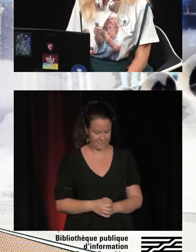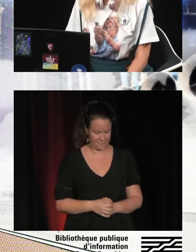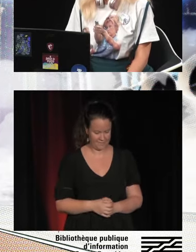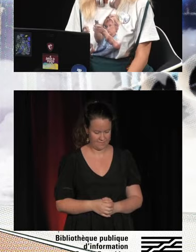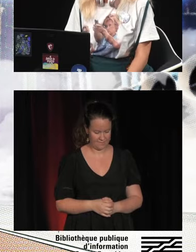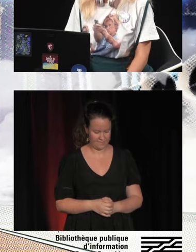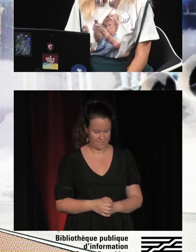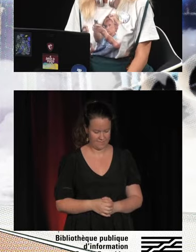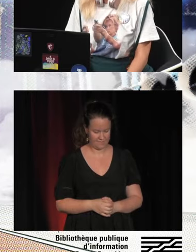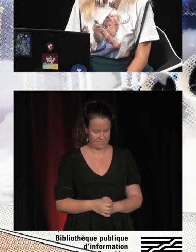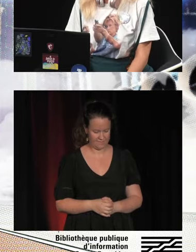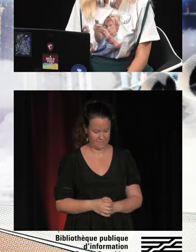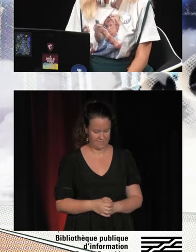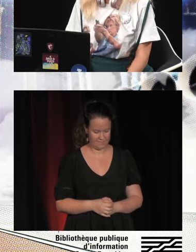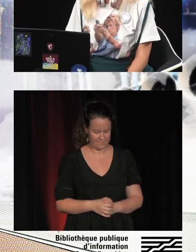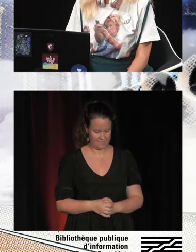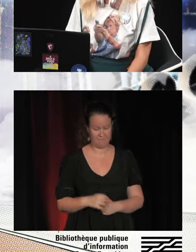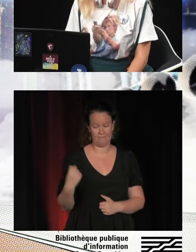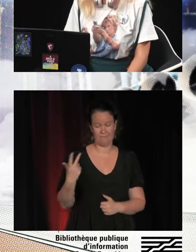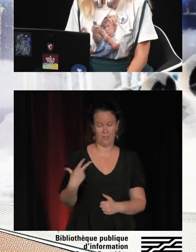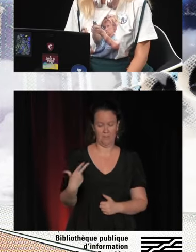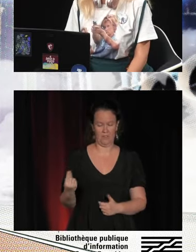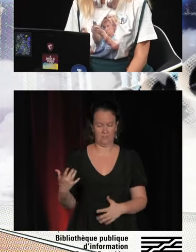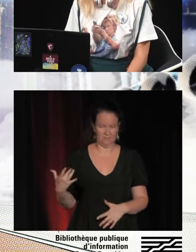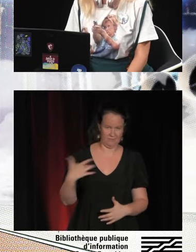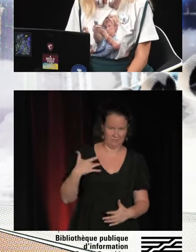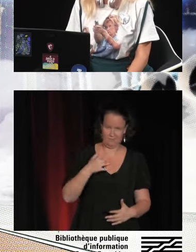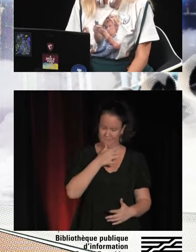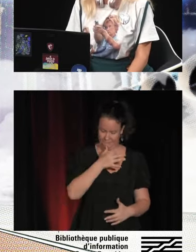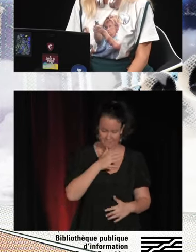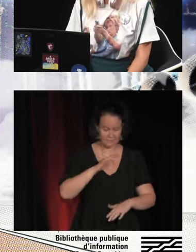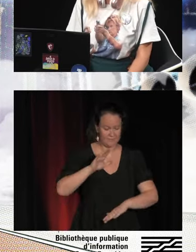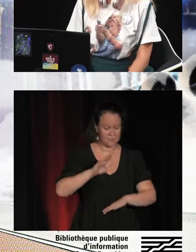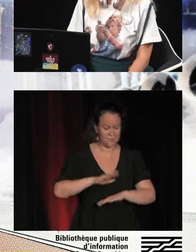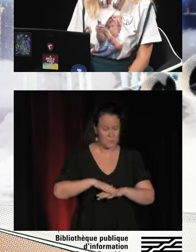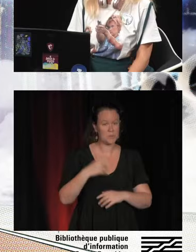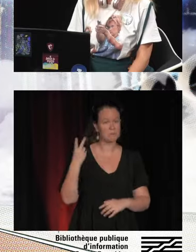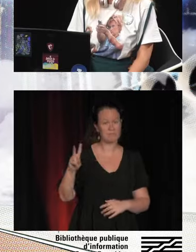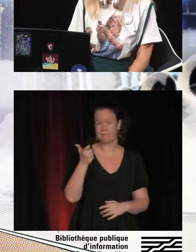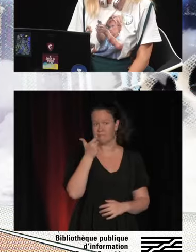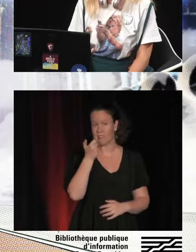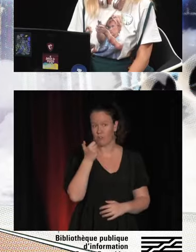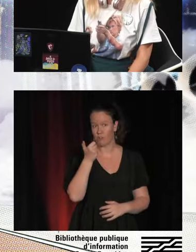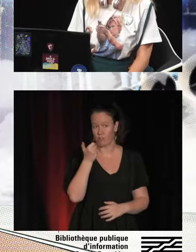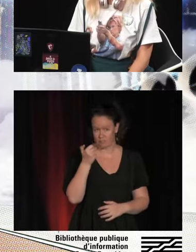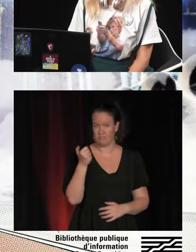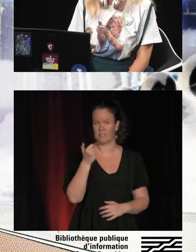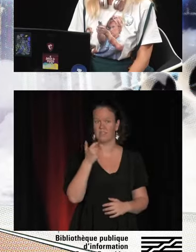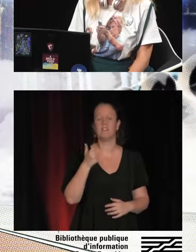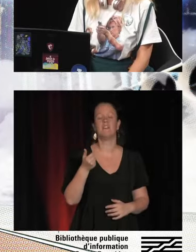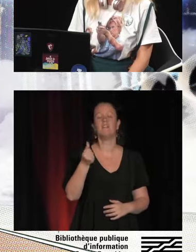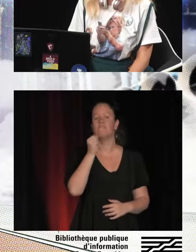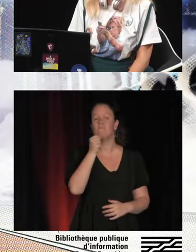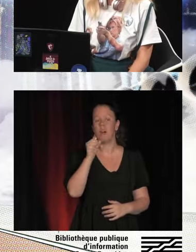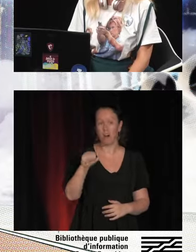pas. Et la flasque du capitaine Haddock est tombée de sa poche et Milou avait très soif et avait besoin de s'hydrater